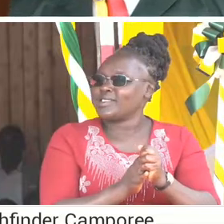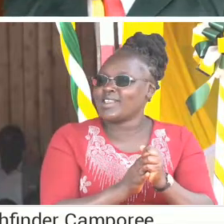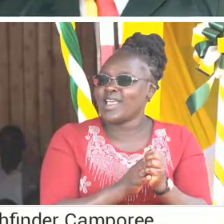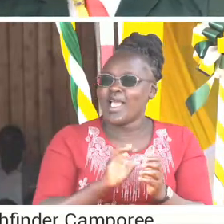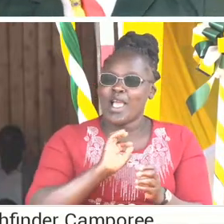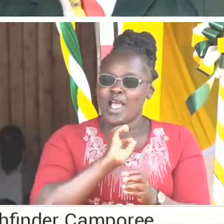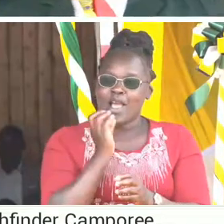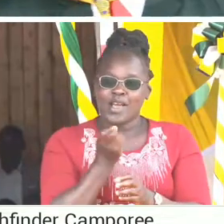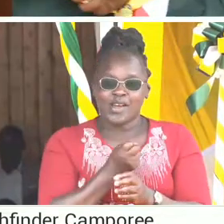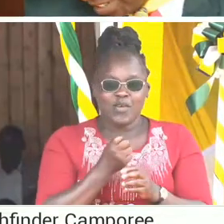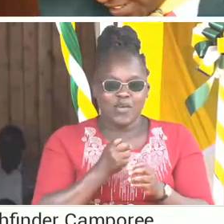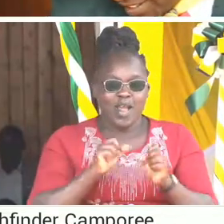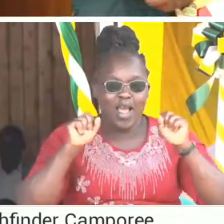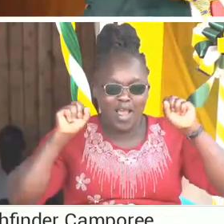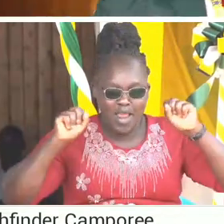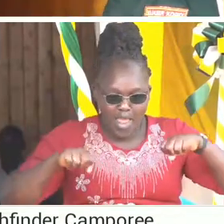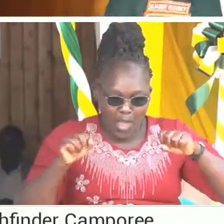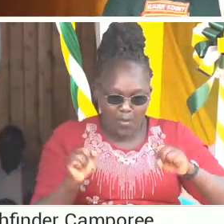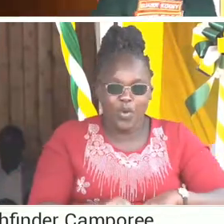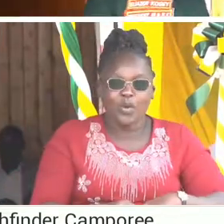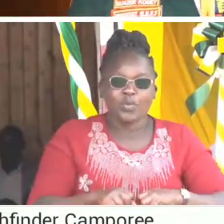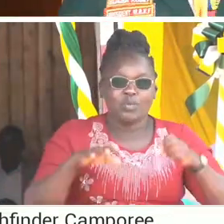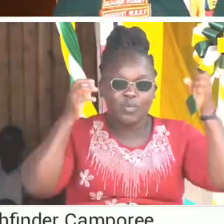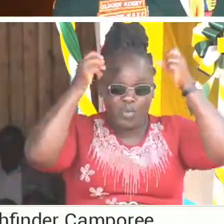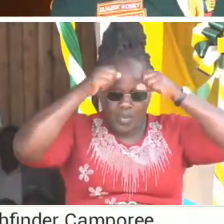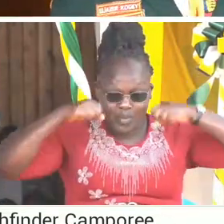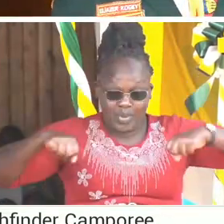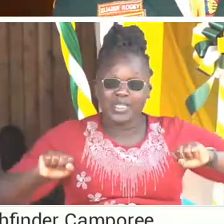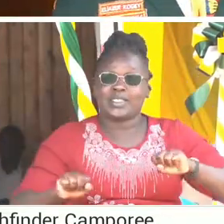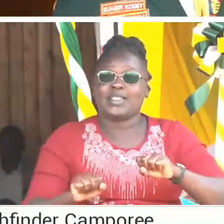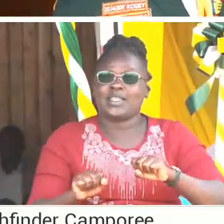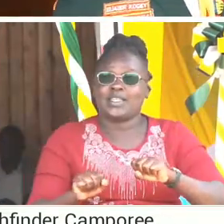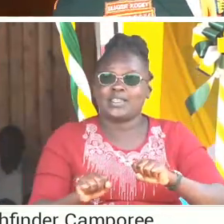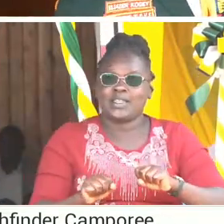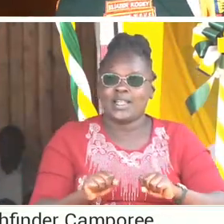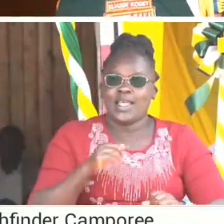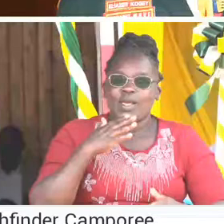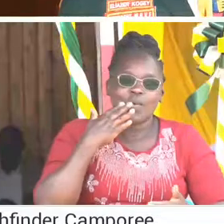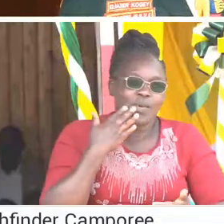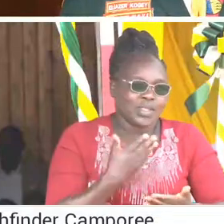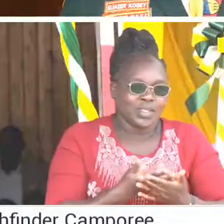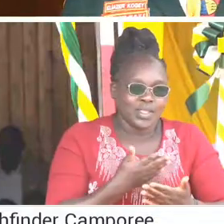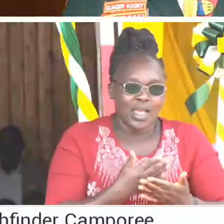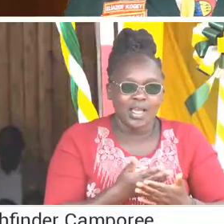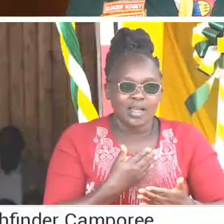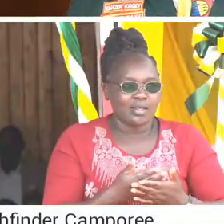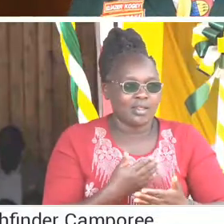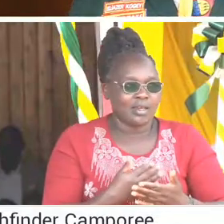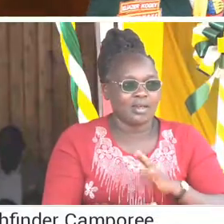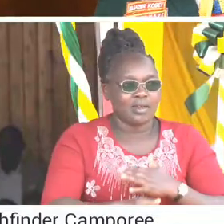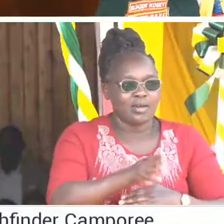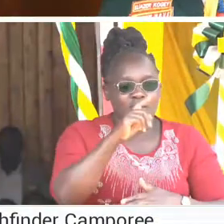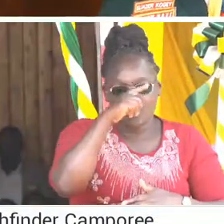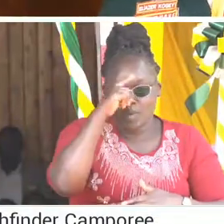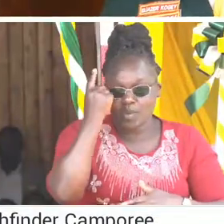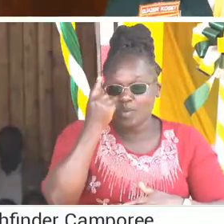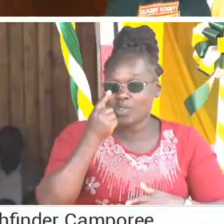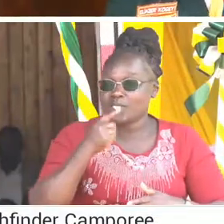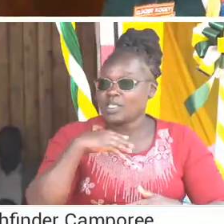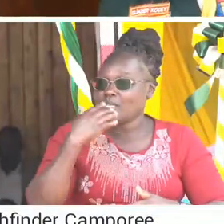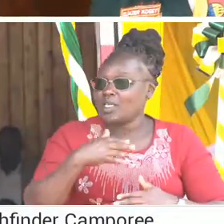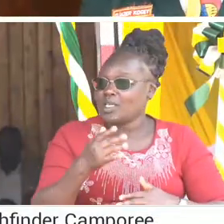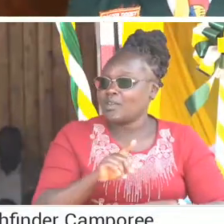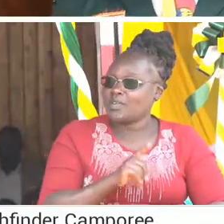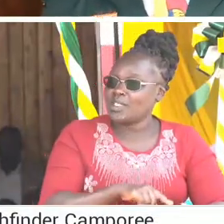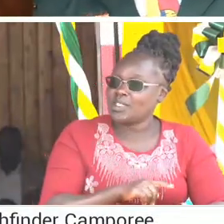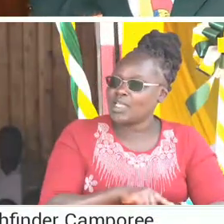nguvu na uwezo. Tunamshukuru kwa sababu alipanga hii. Kila sehemu alikuja akatembelea hapa, kila